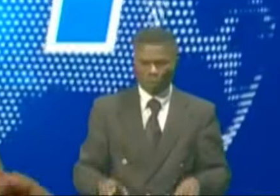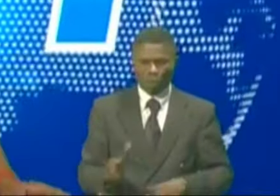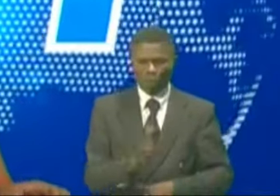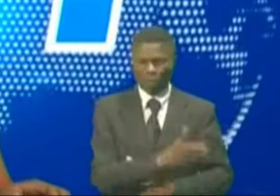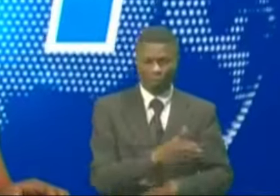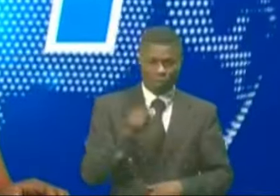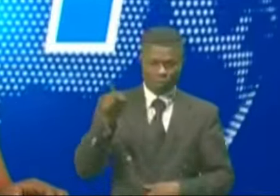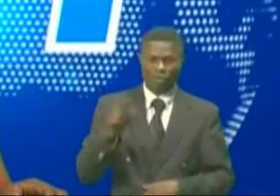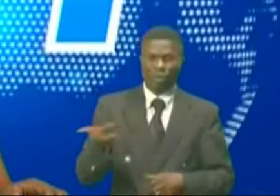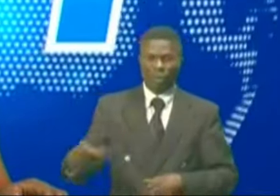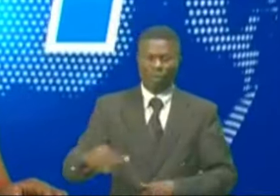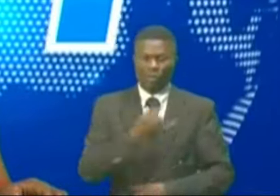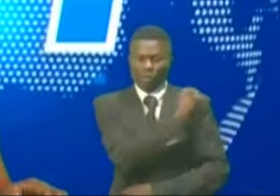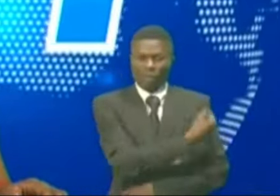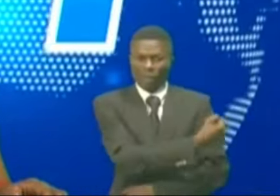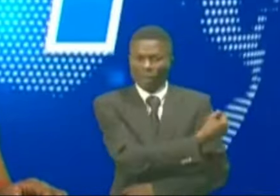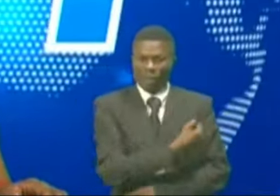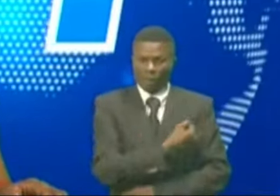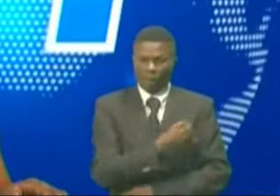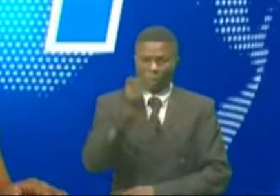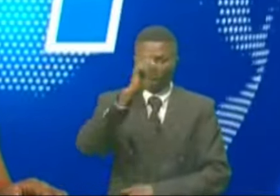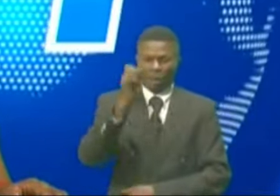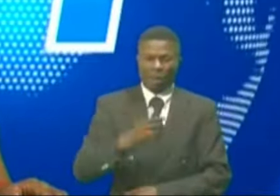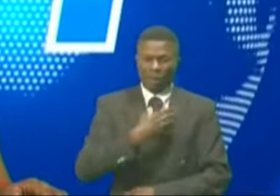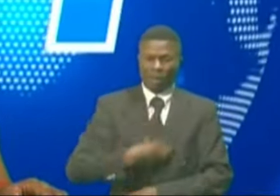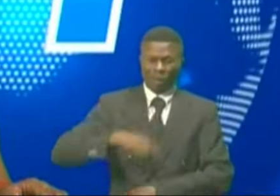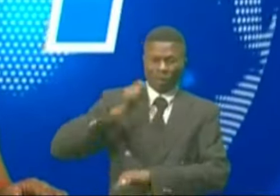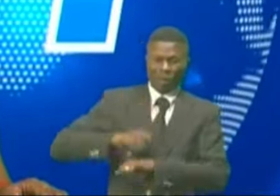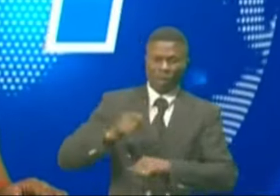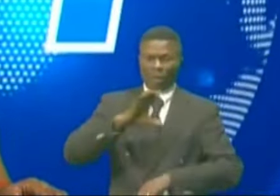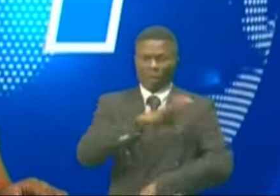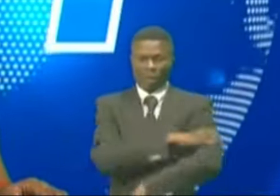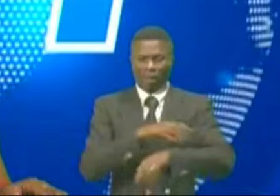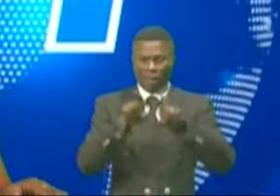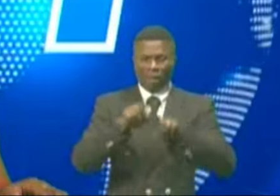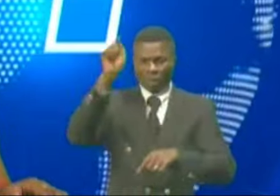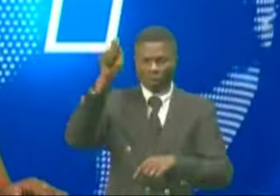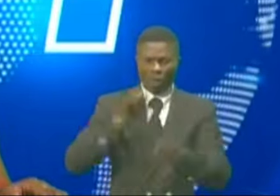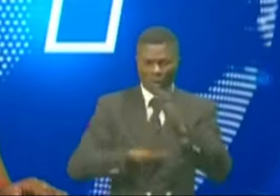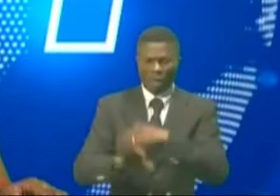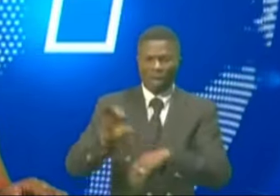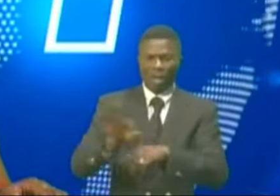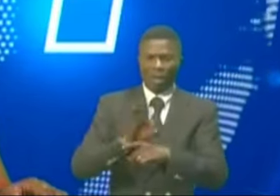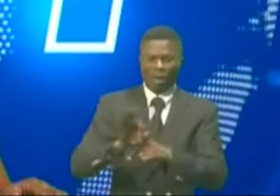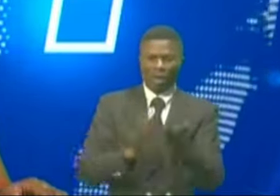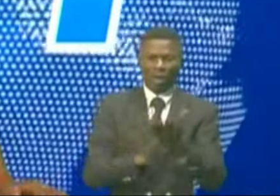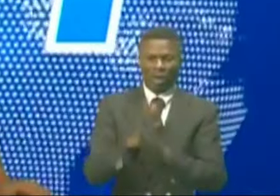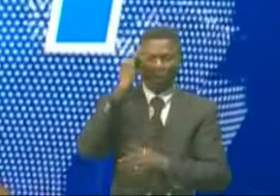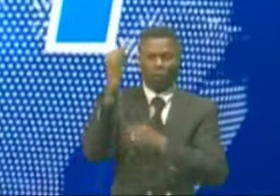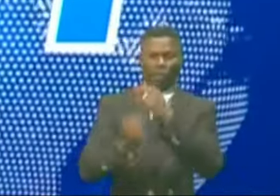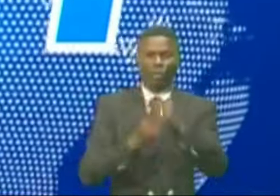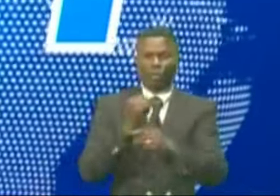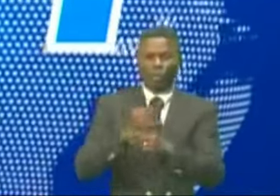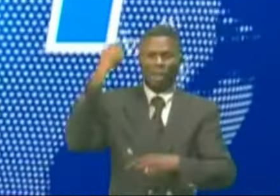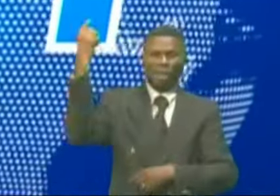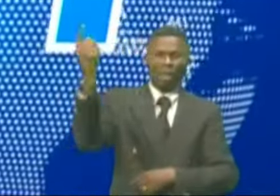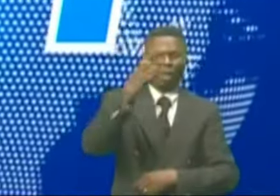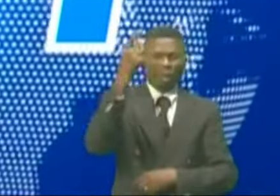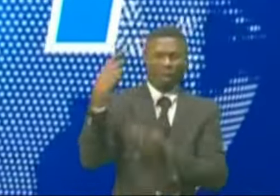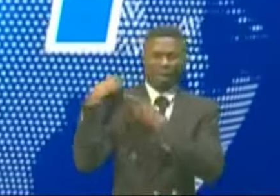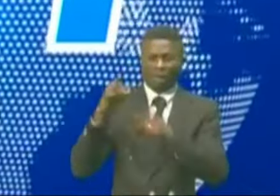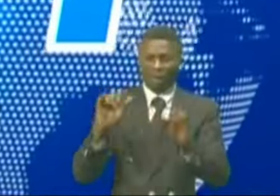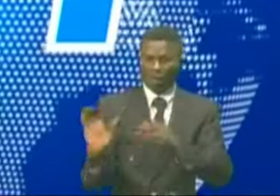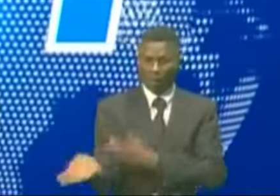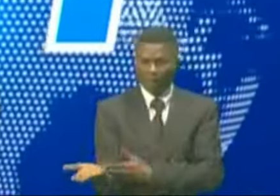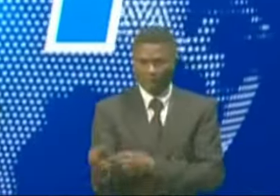Restons encore dans la province de l'Ituri. 30 magistrats civils et militaires sont en formation sur le droit international humanitaire depuis ce